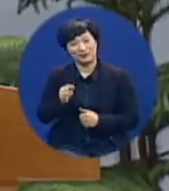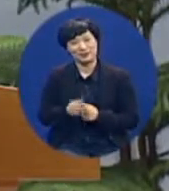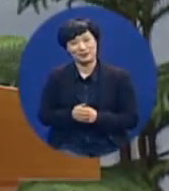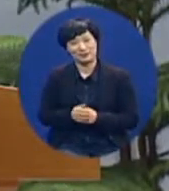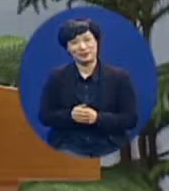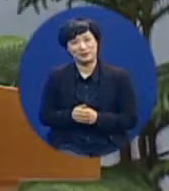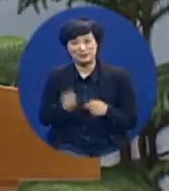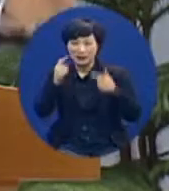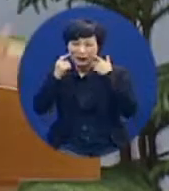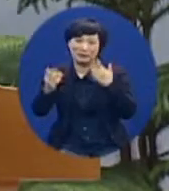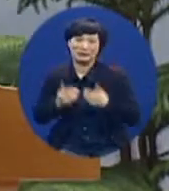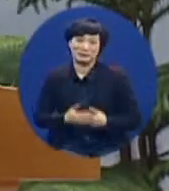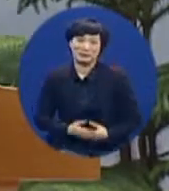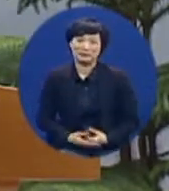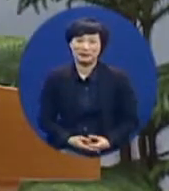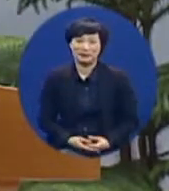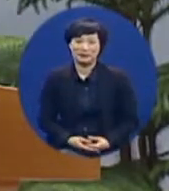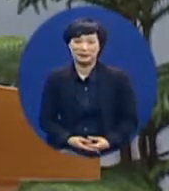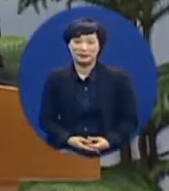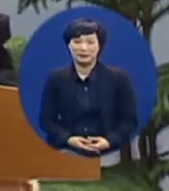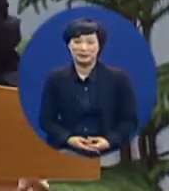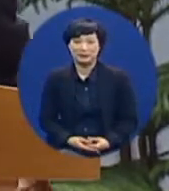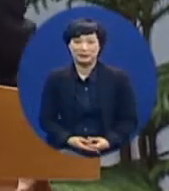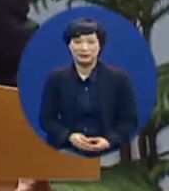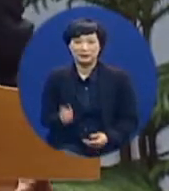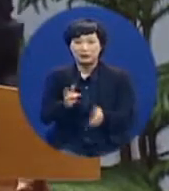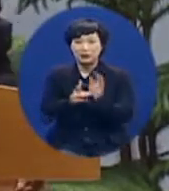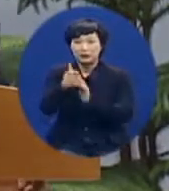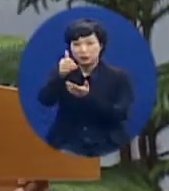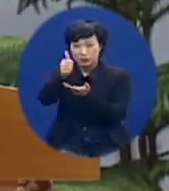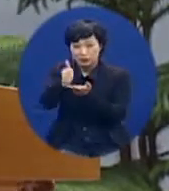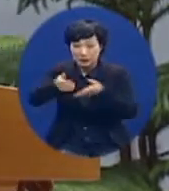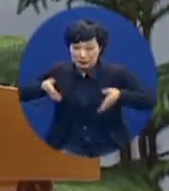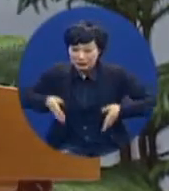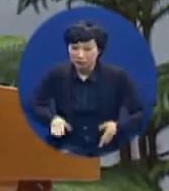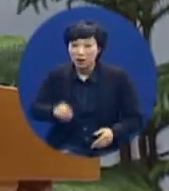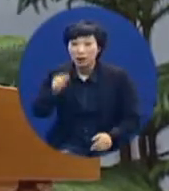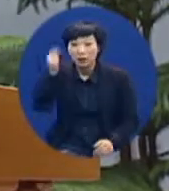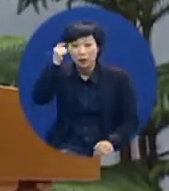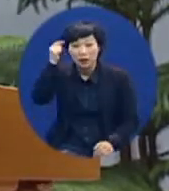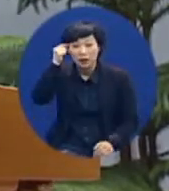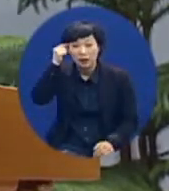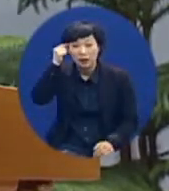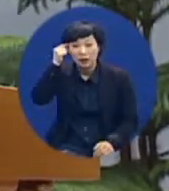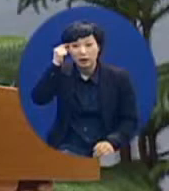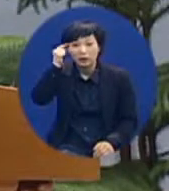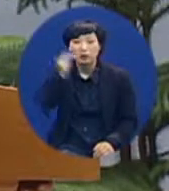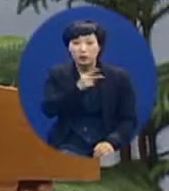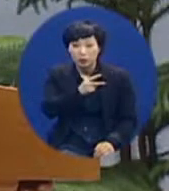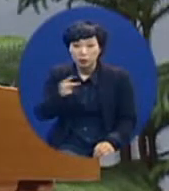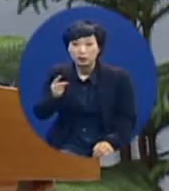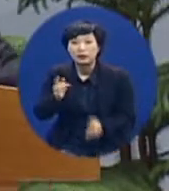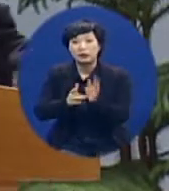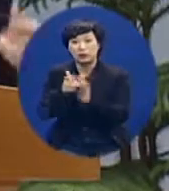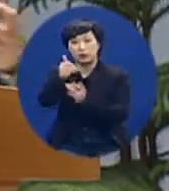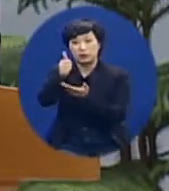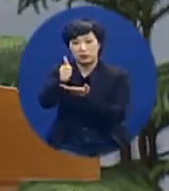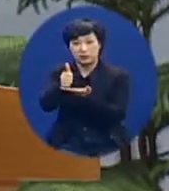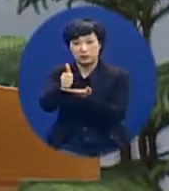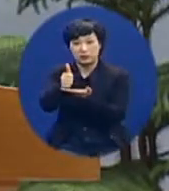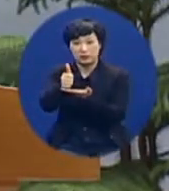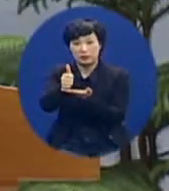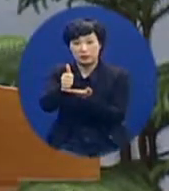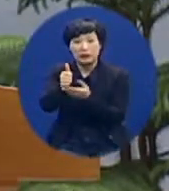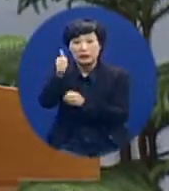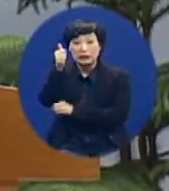뜨게 됩니다. 그지 예수께서 Jesus is who is in very nature God. The